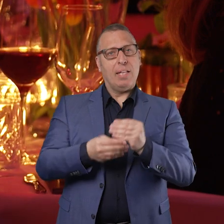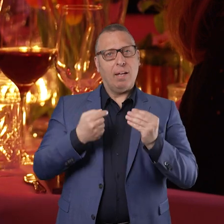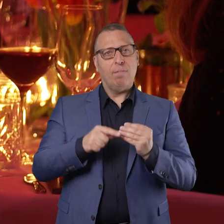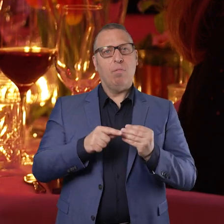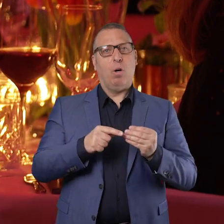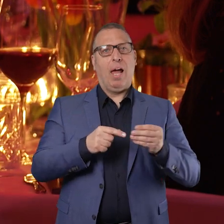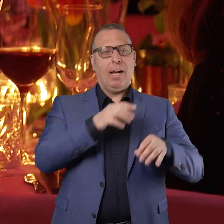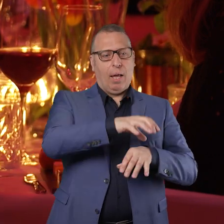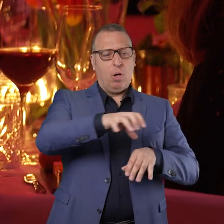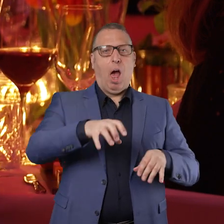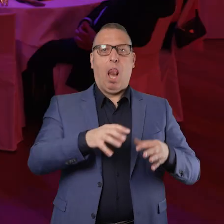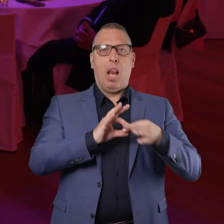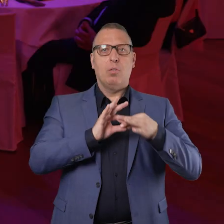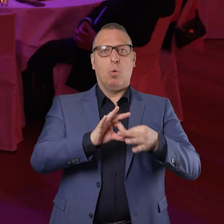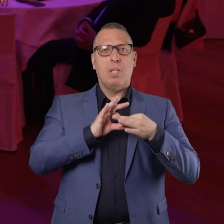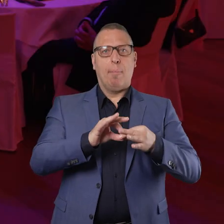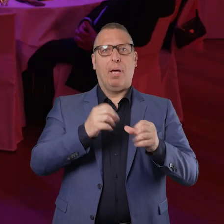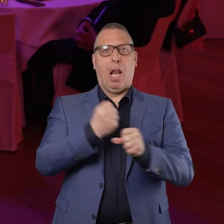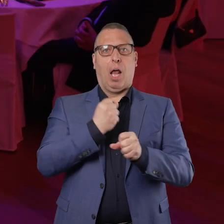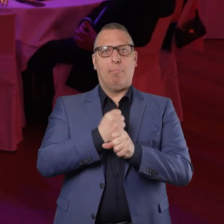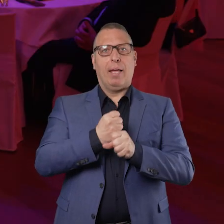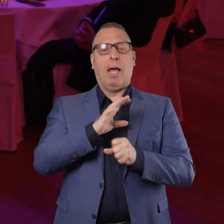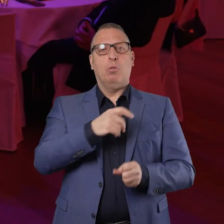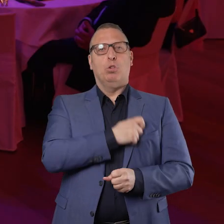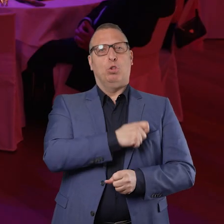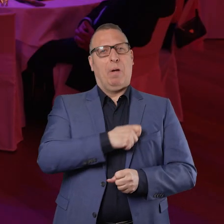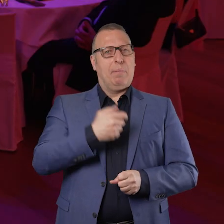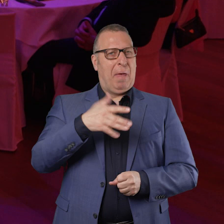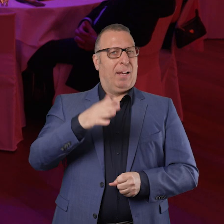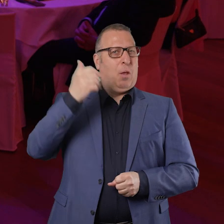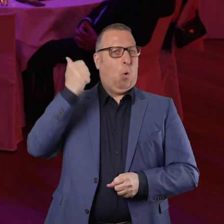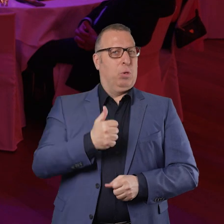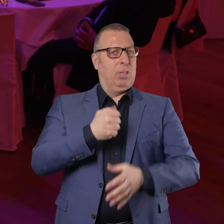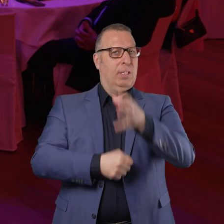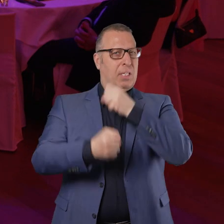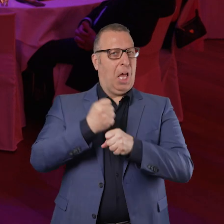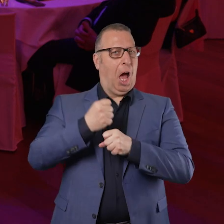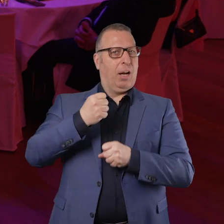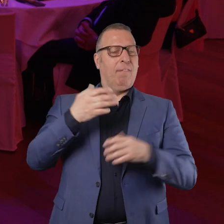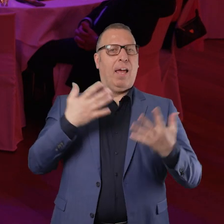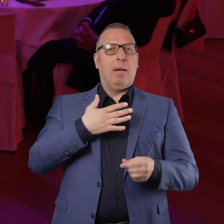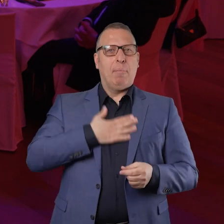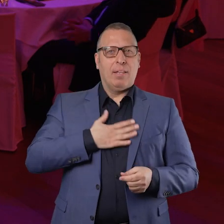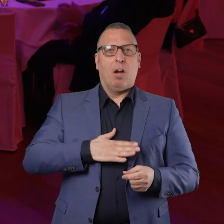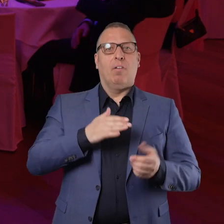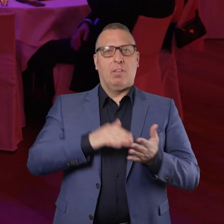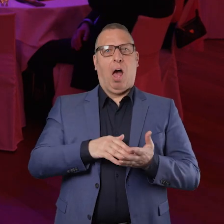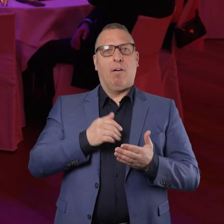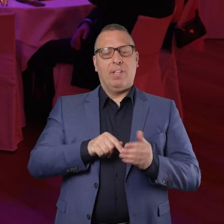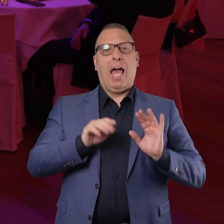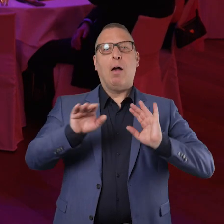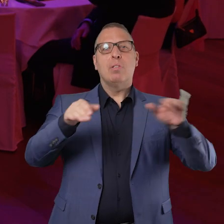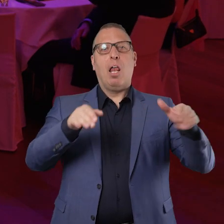Zusätzlich zur engen regionalen Zusammenarbeit vertritt die Schweiz seit über 100 Jahren bei Bedarf